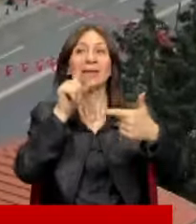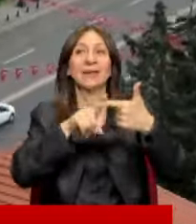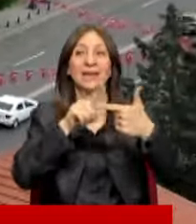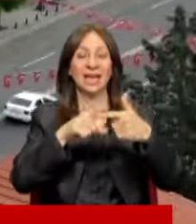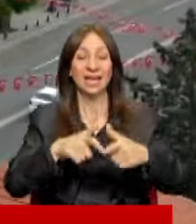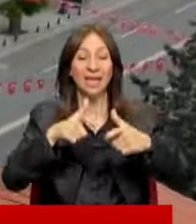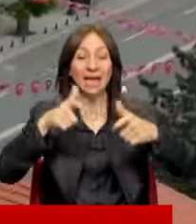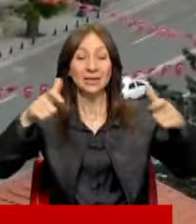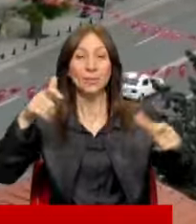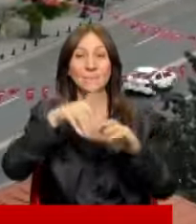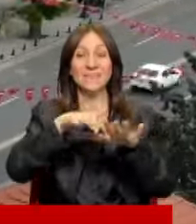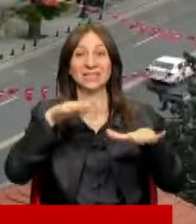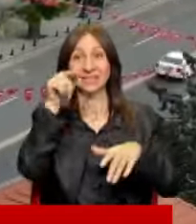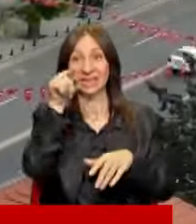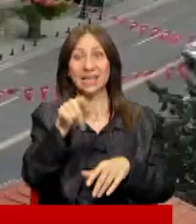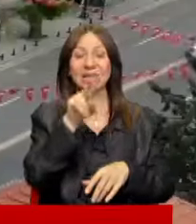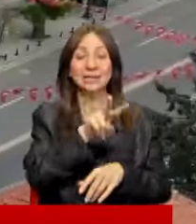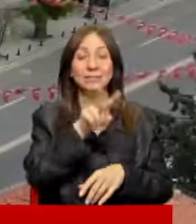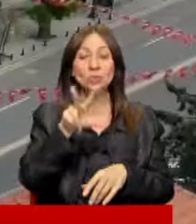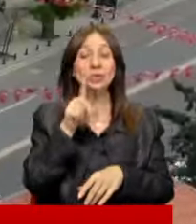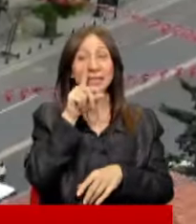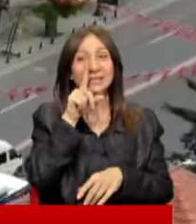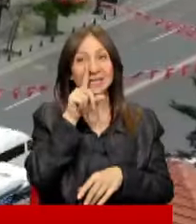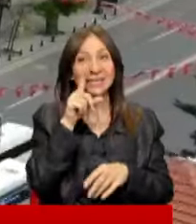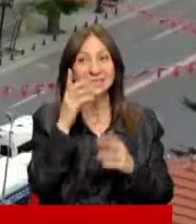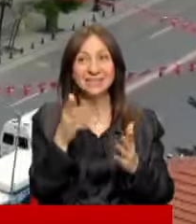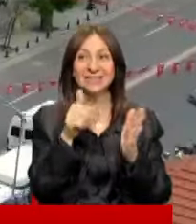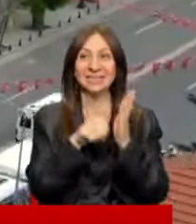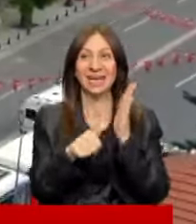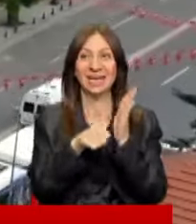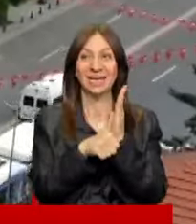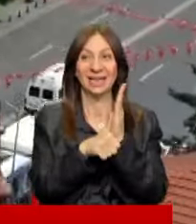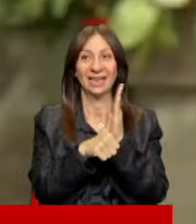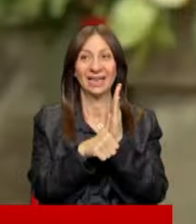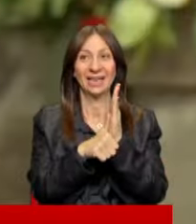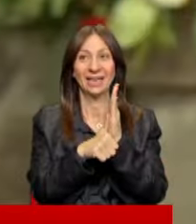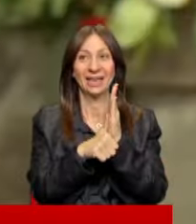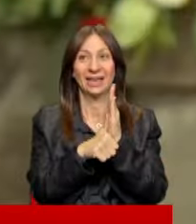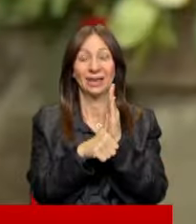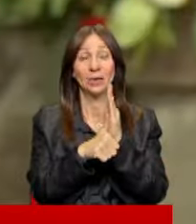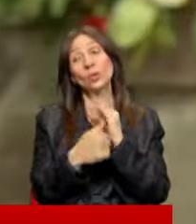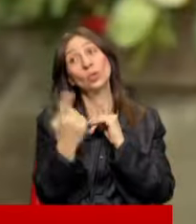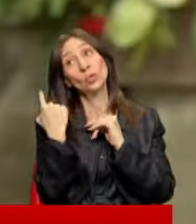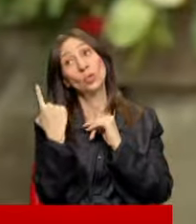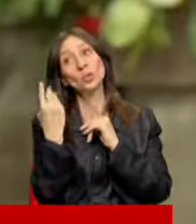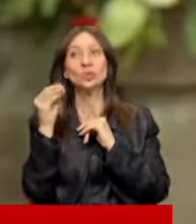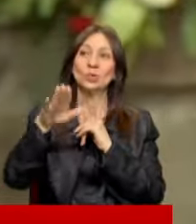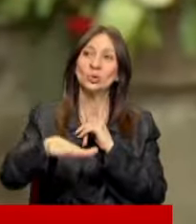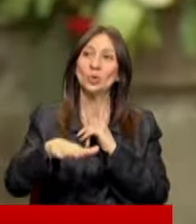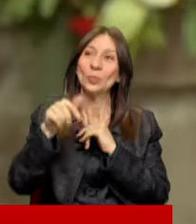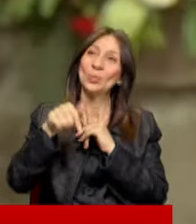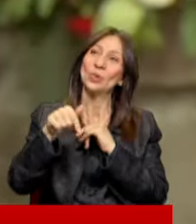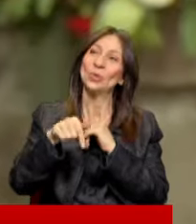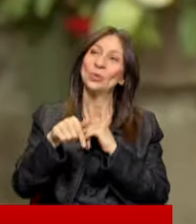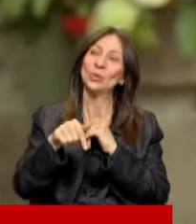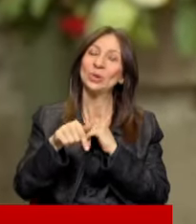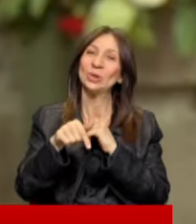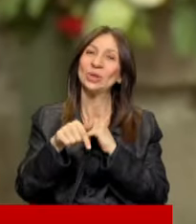kalkınmanın meclisindeyiz. 23 Nisan tarihi dünün çocuğu, bugünün